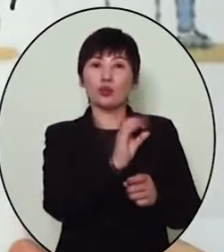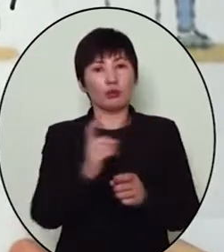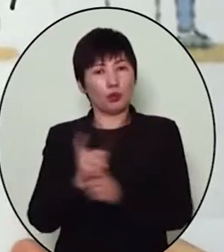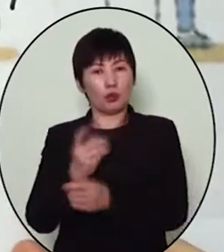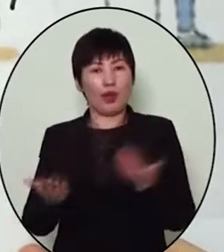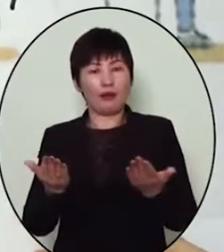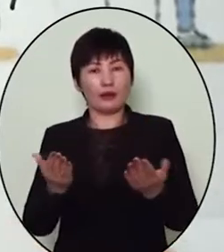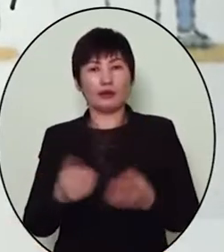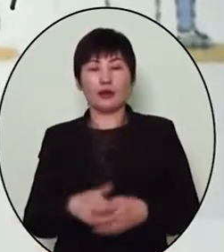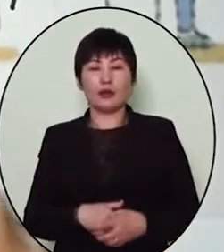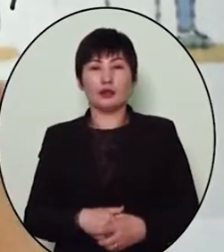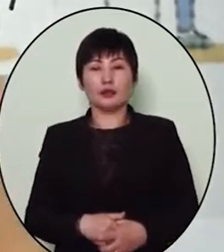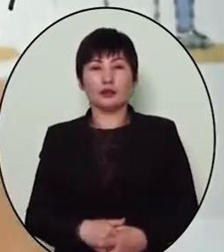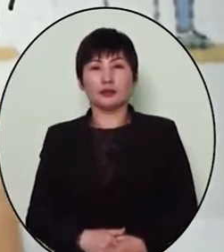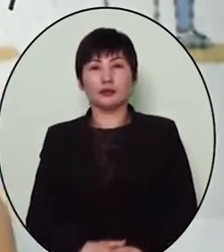юу?